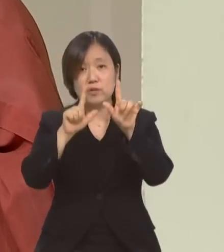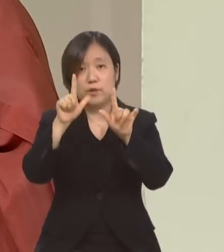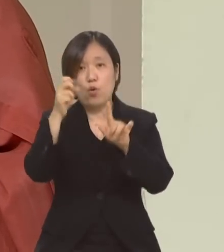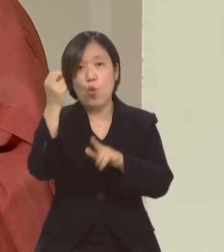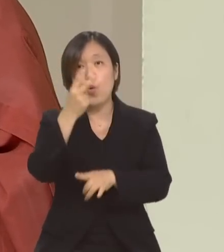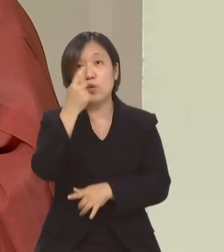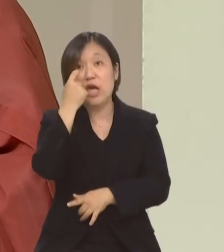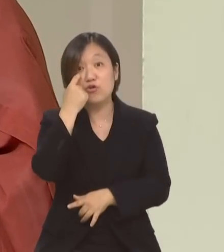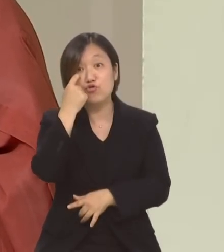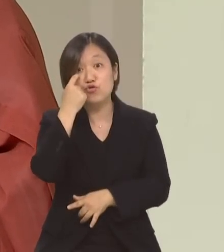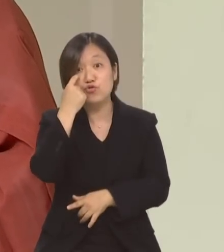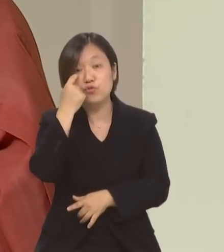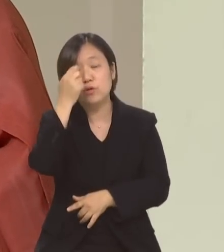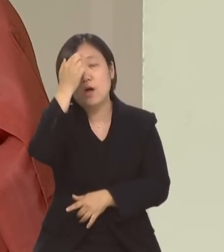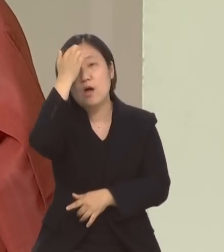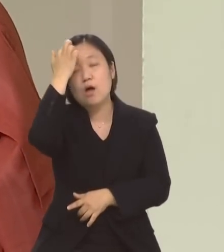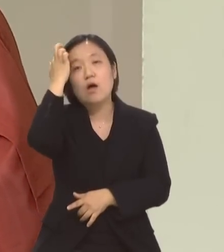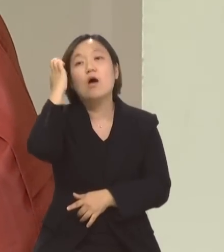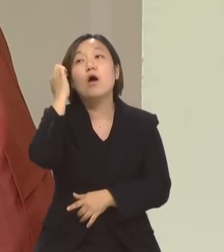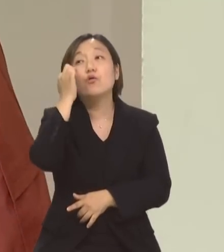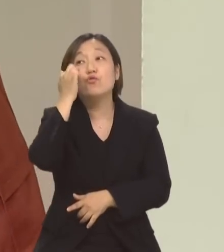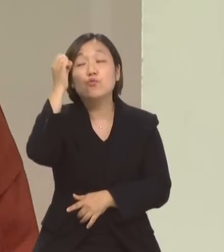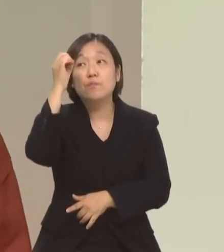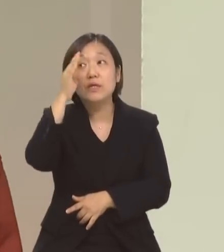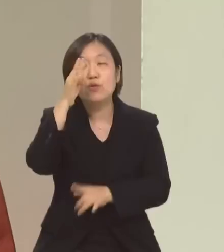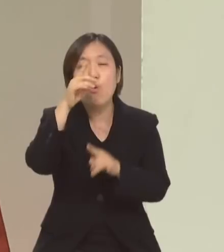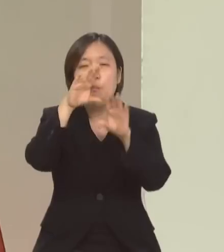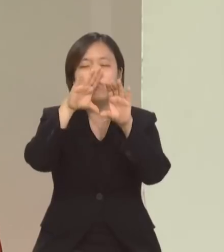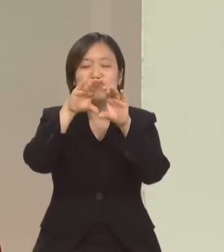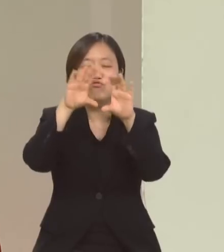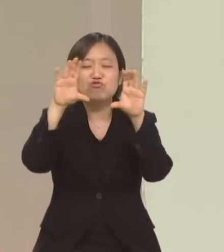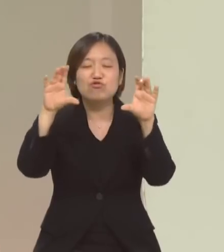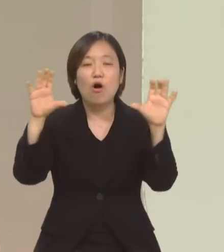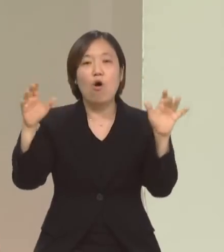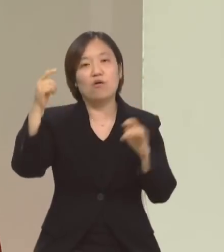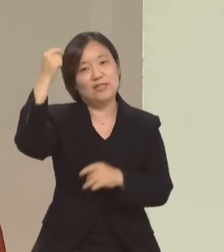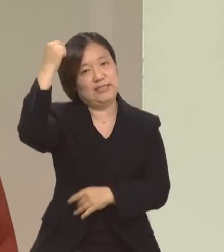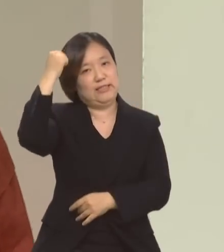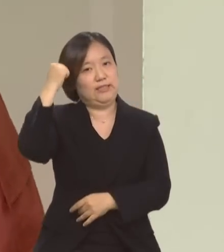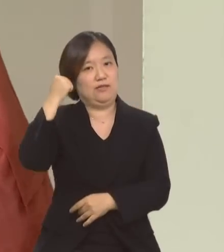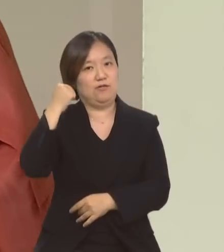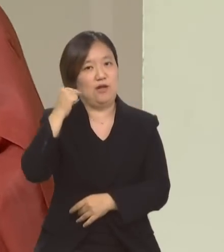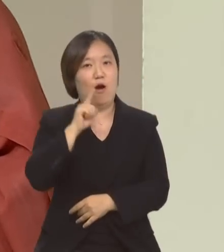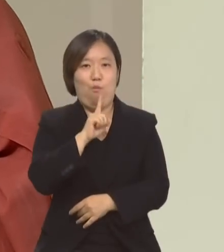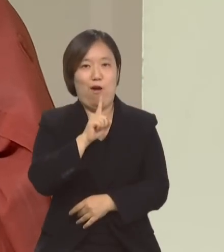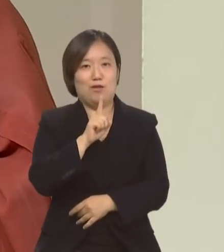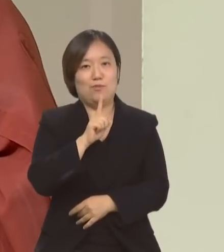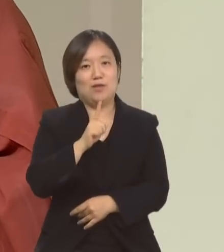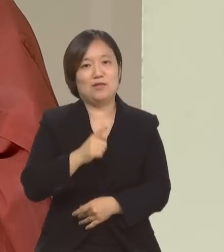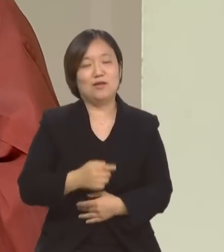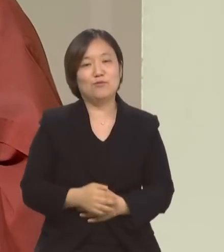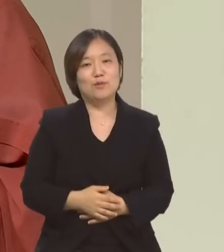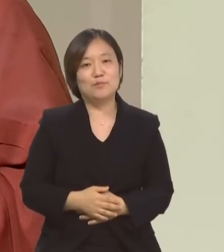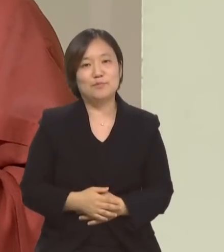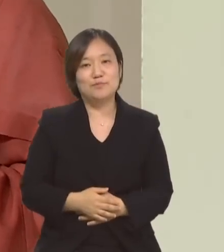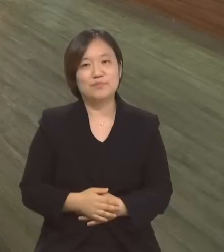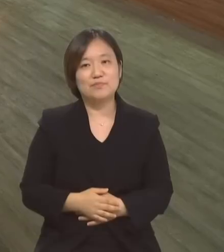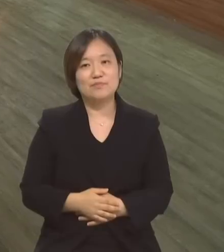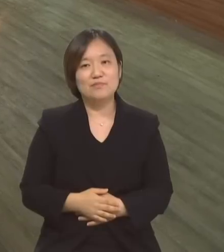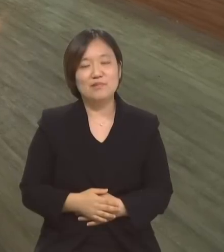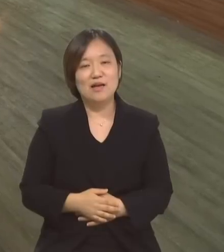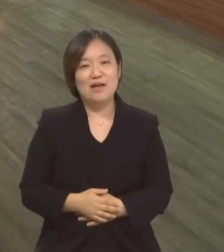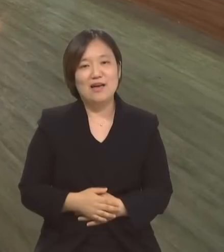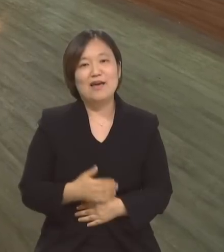눈도 눈가에 그 눈도 많이 부드러워진 걸 느낀다는 말씀을 하더라고요 그래서 제가